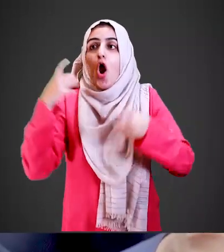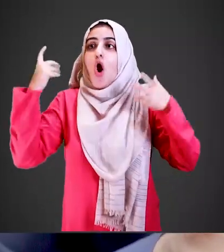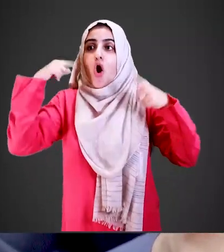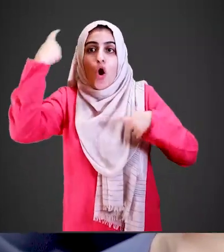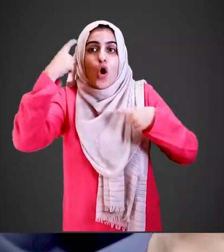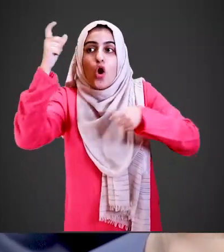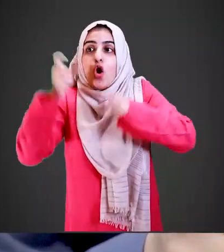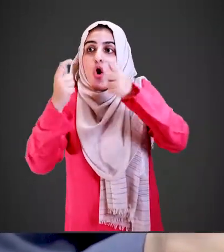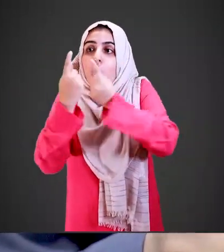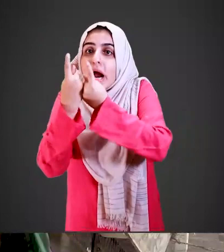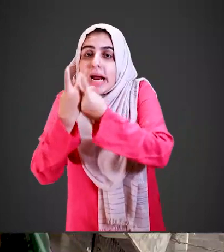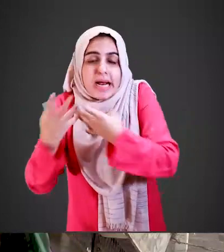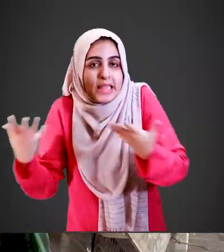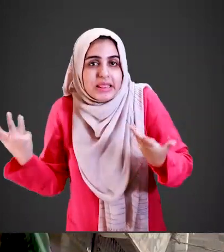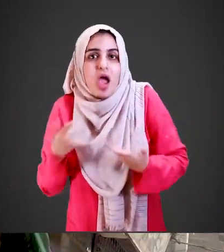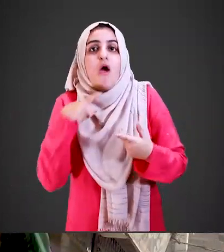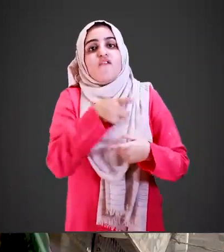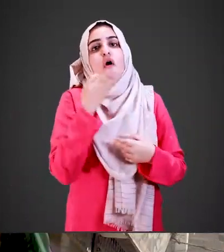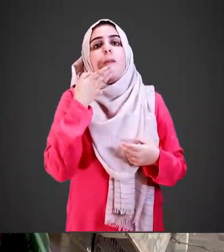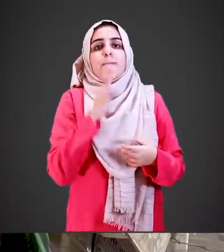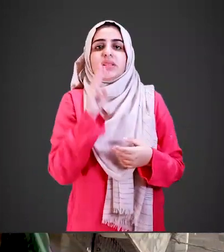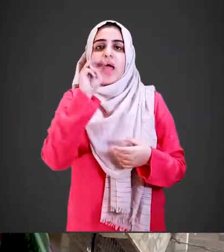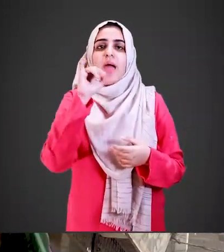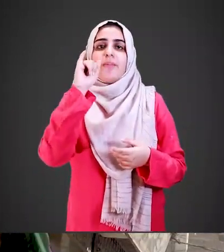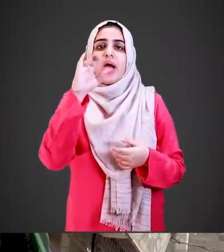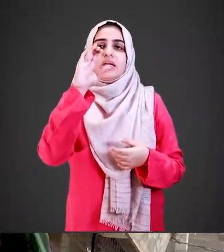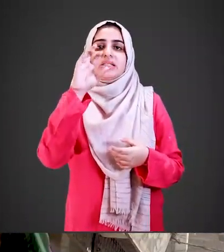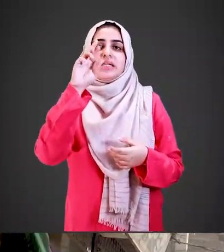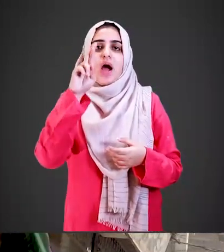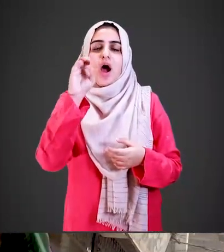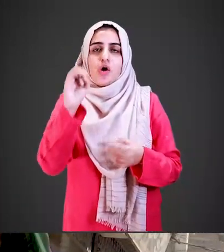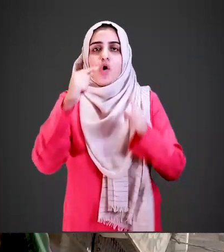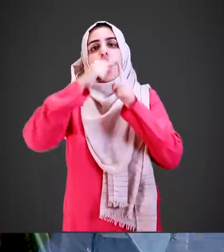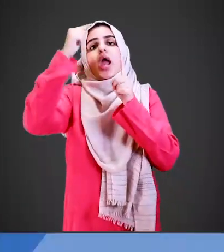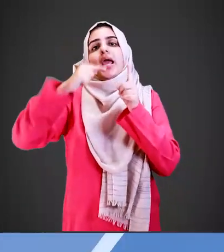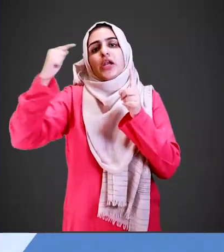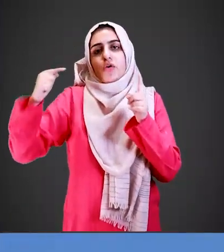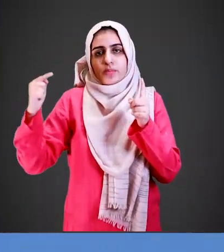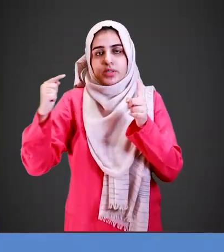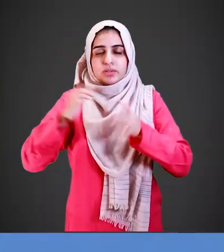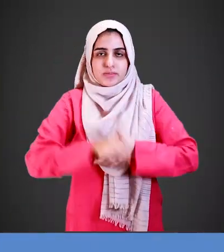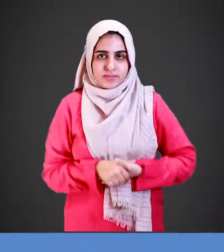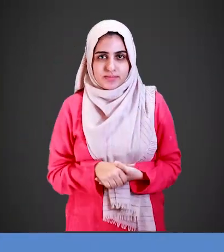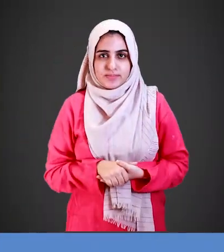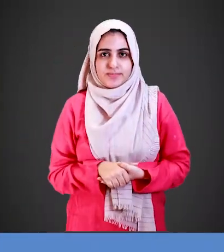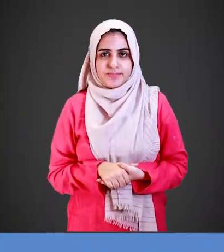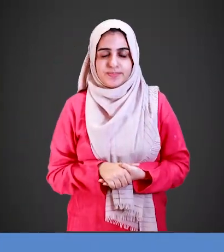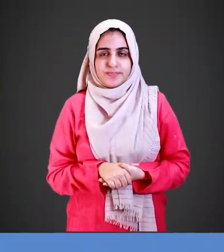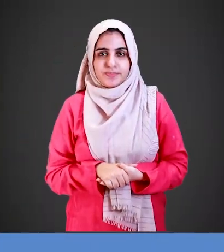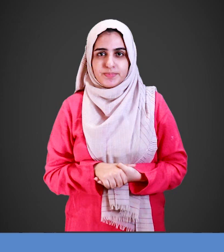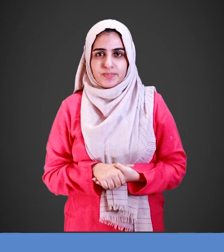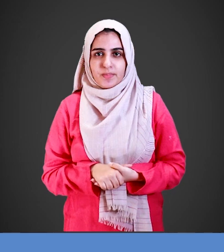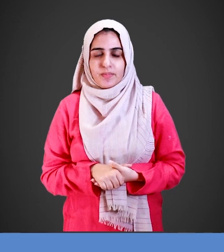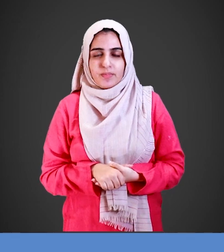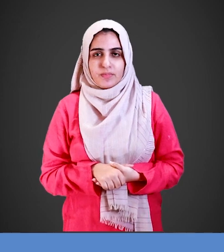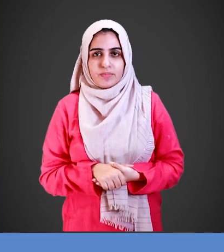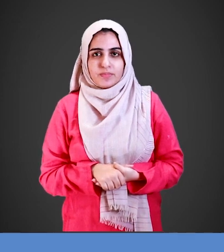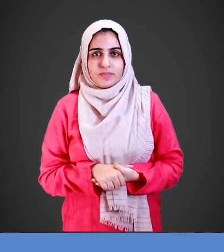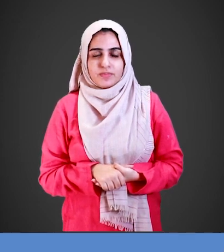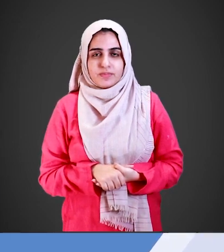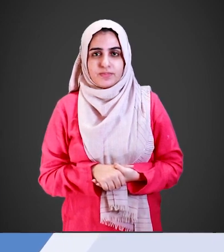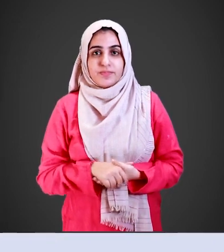अवामिल शामिल हैं, तो उसको हम माइक्रो इकनॉमिक्स का नाम देते हैं।